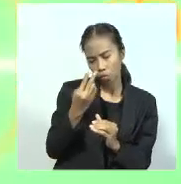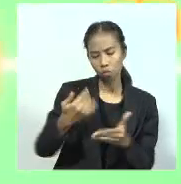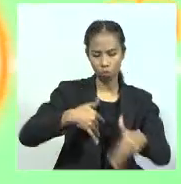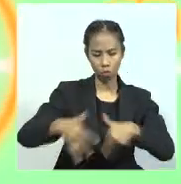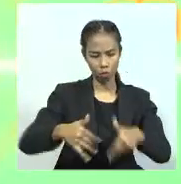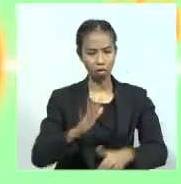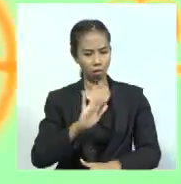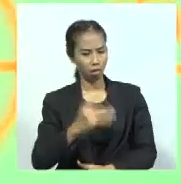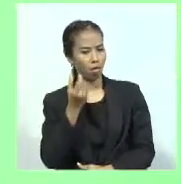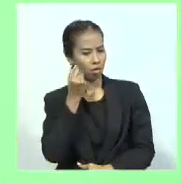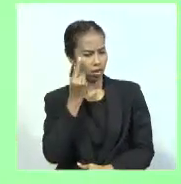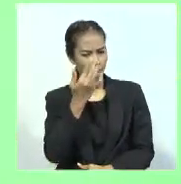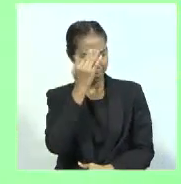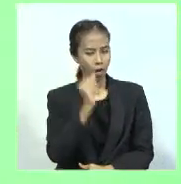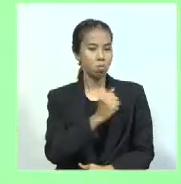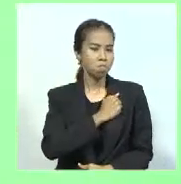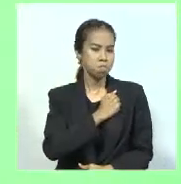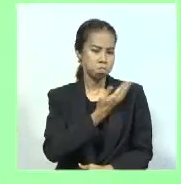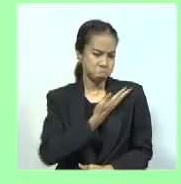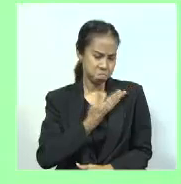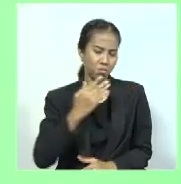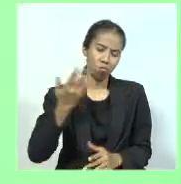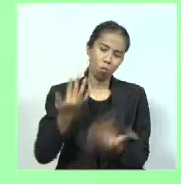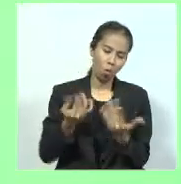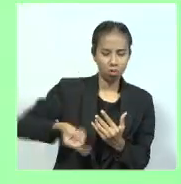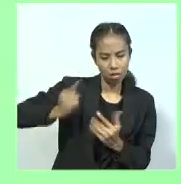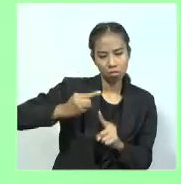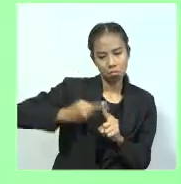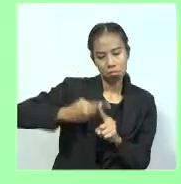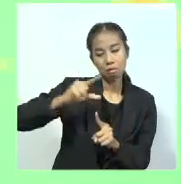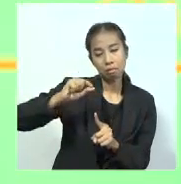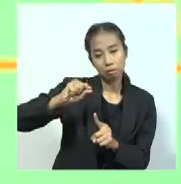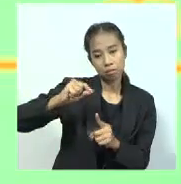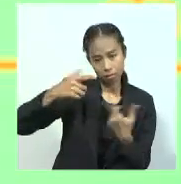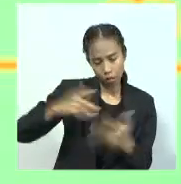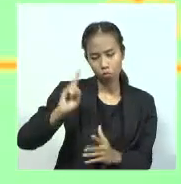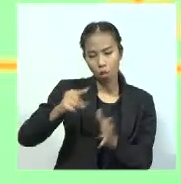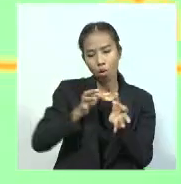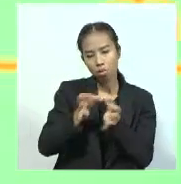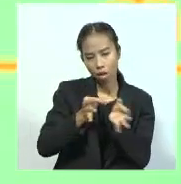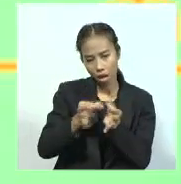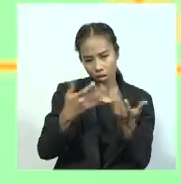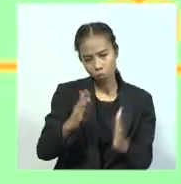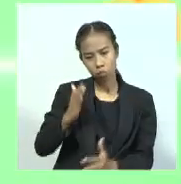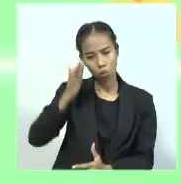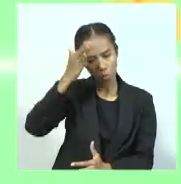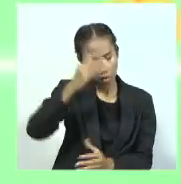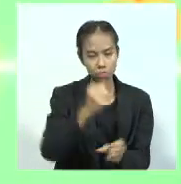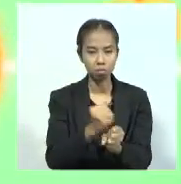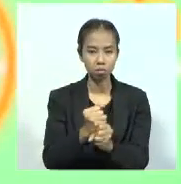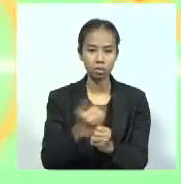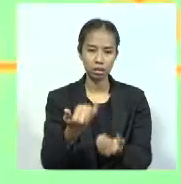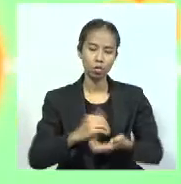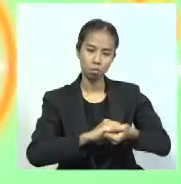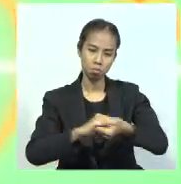จว่าสิ่งที่เขาอดทนรอมา20กว่าเดือนเนี่ยมันได้อะไรขึ้นมาบ้างอันนี้ต้องอธิบายให้คนเข้าใจแล้วมันจะเกิดขึ้นอย่างนี้ต่อไปถ้ามันเกิดความร่วมมือโ